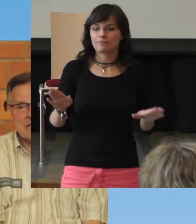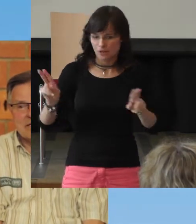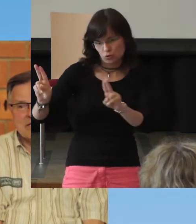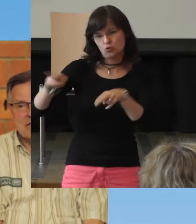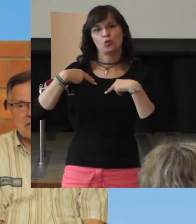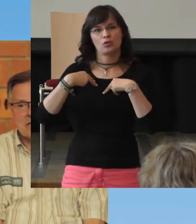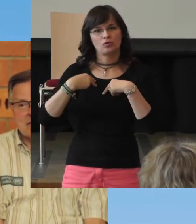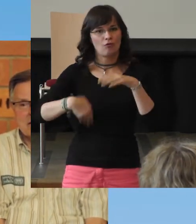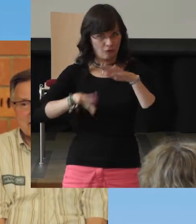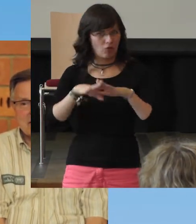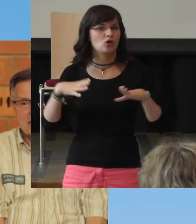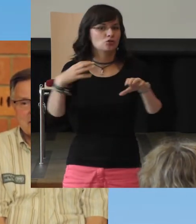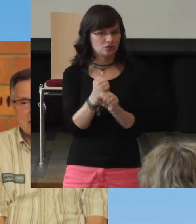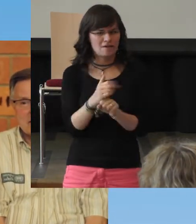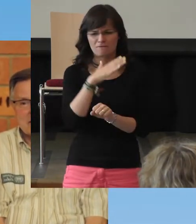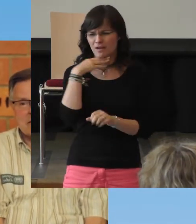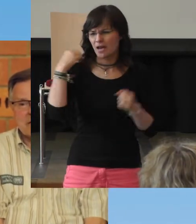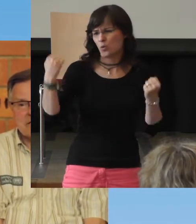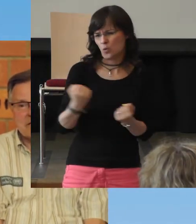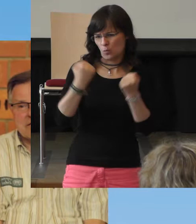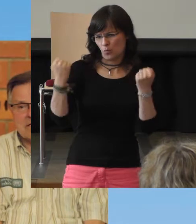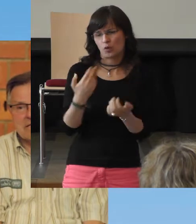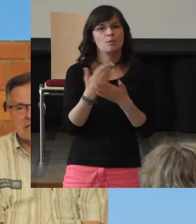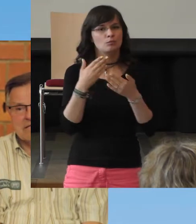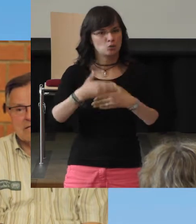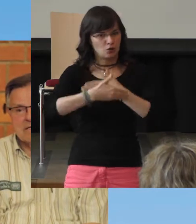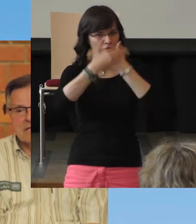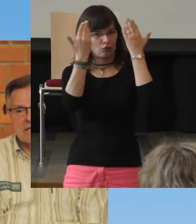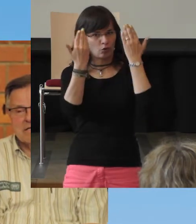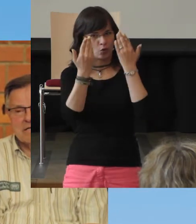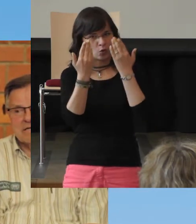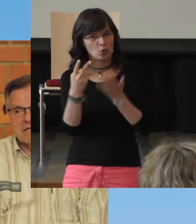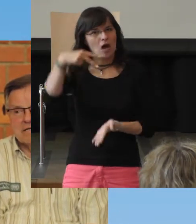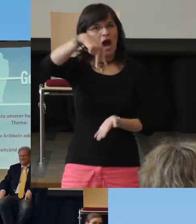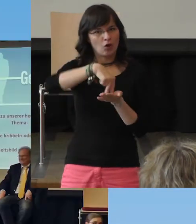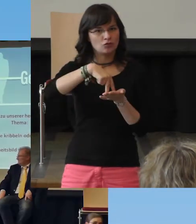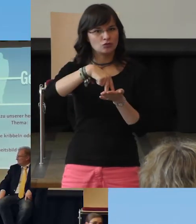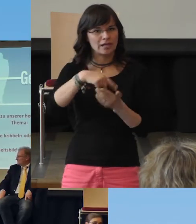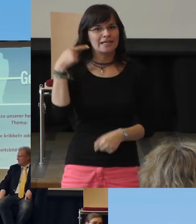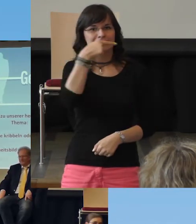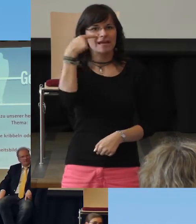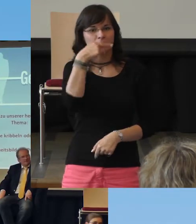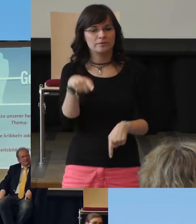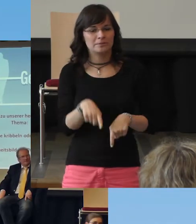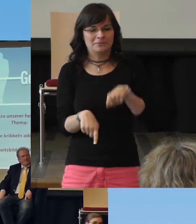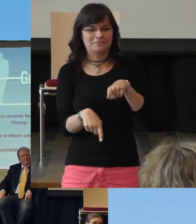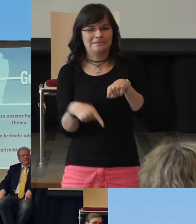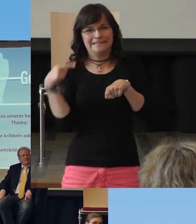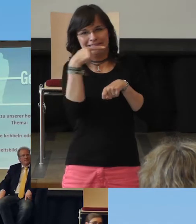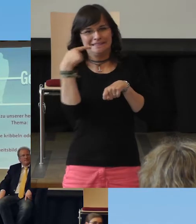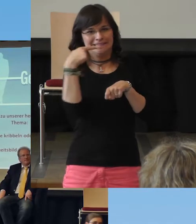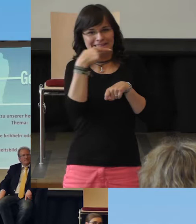indem ich also morgens schon mal aufstehe und nur auf einem Bein die Zähne putze und dann so einen Frisbee